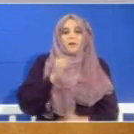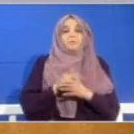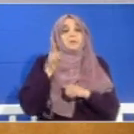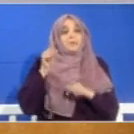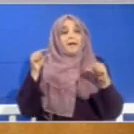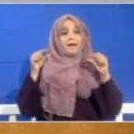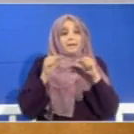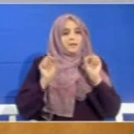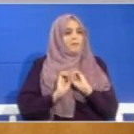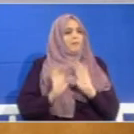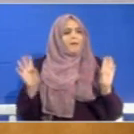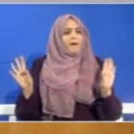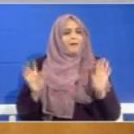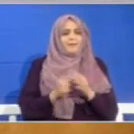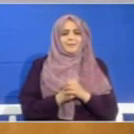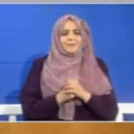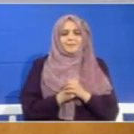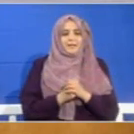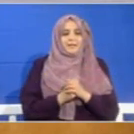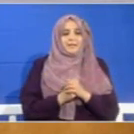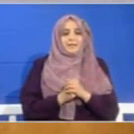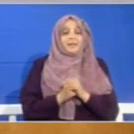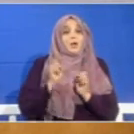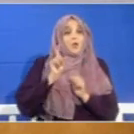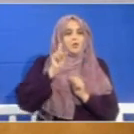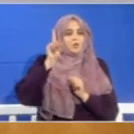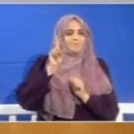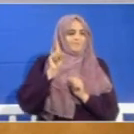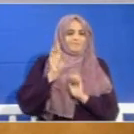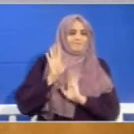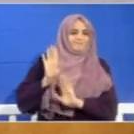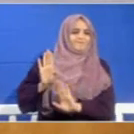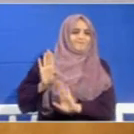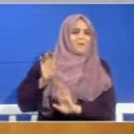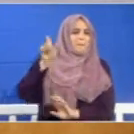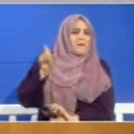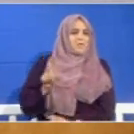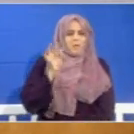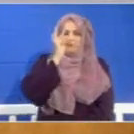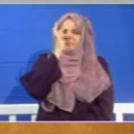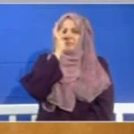الحديث واضح أن الله تعالى ينبذ الكبر،